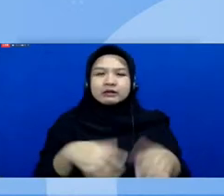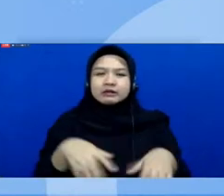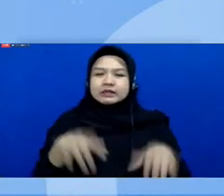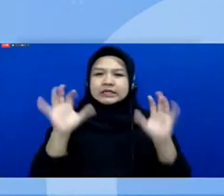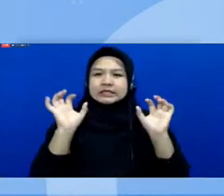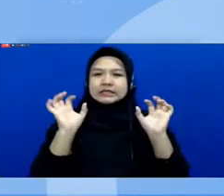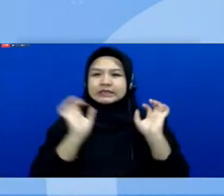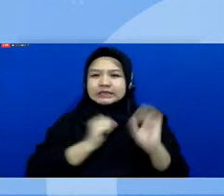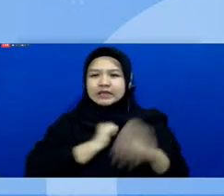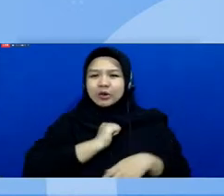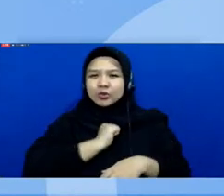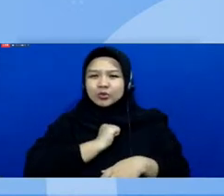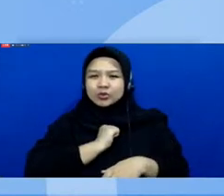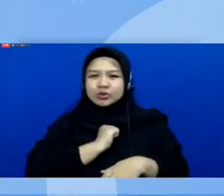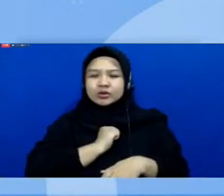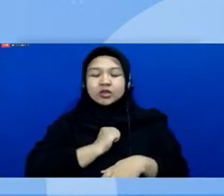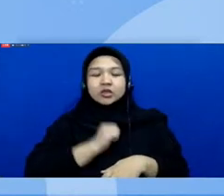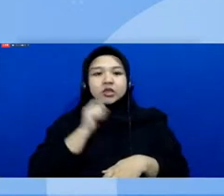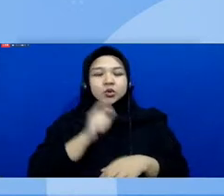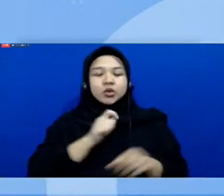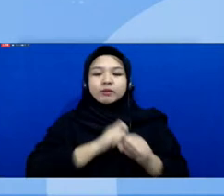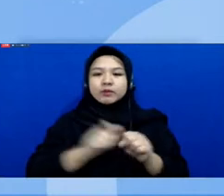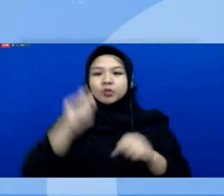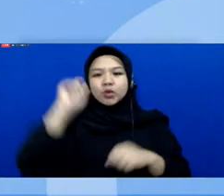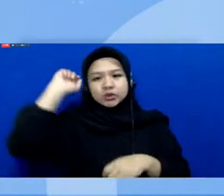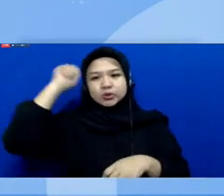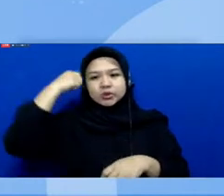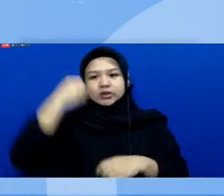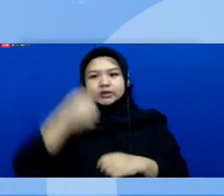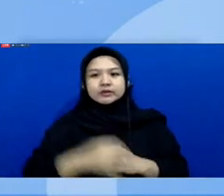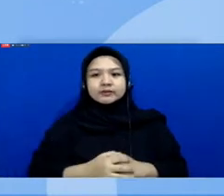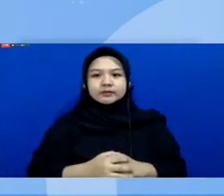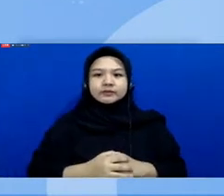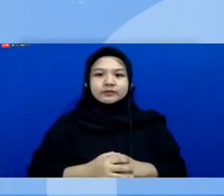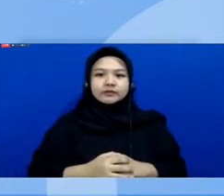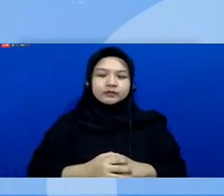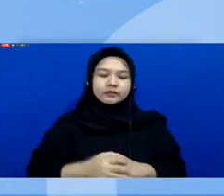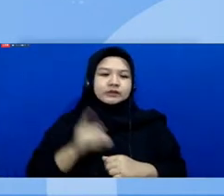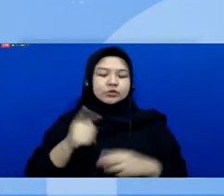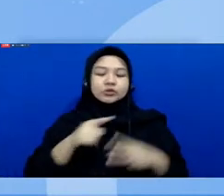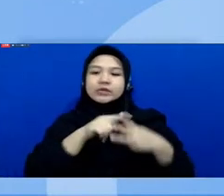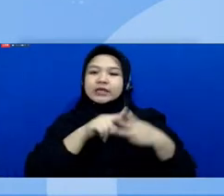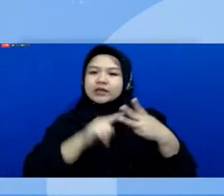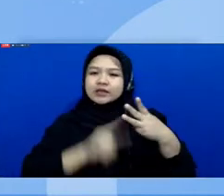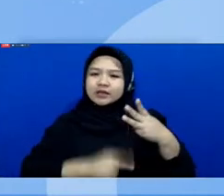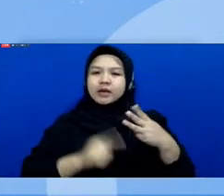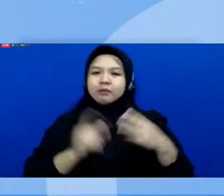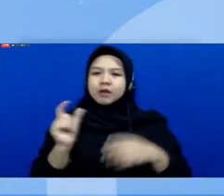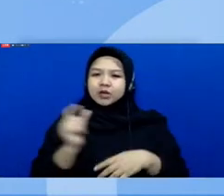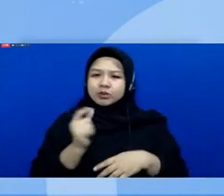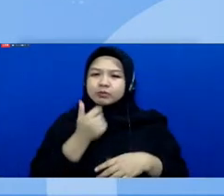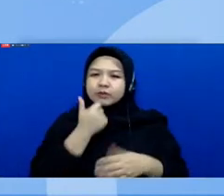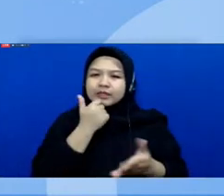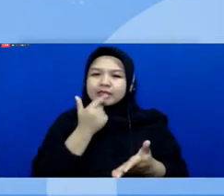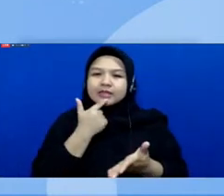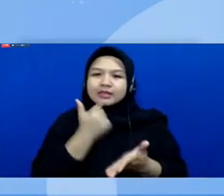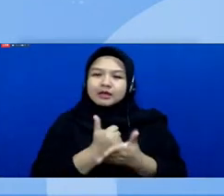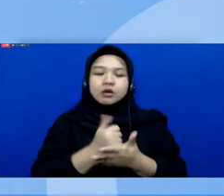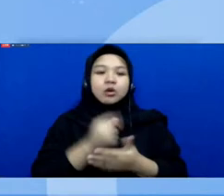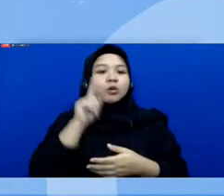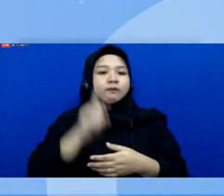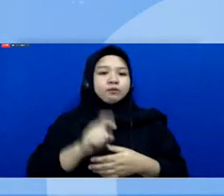Nah, inilah yang kemudian mempersulit. Nah, ini adalah tiga hal yang paling urgent yang memang membutuhkan